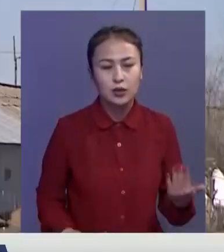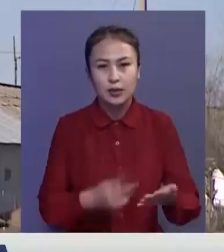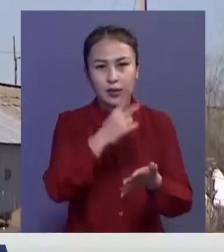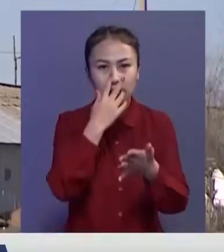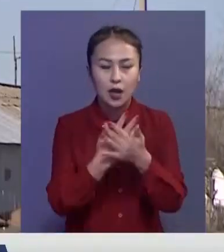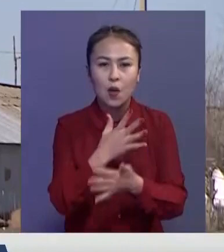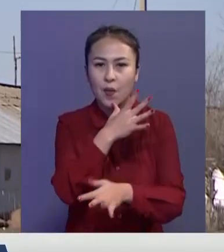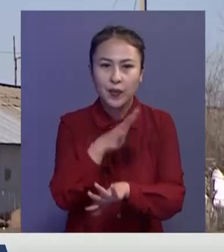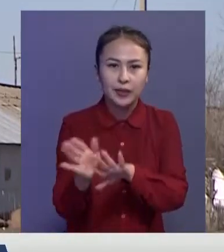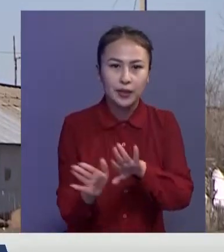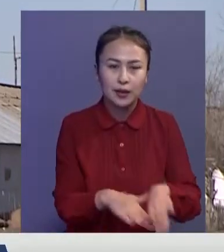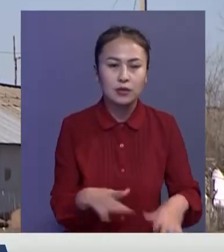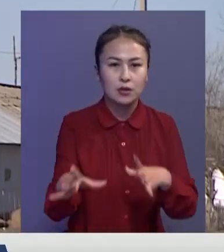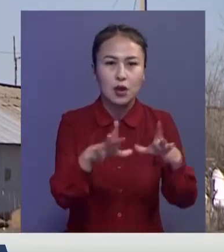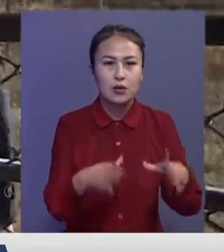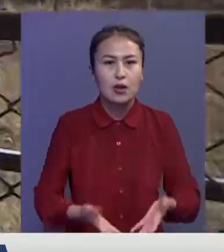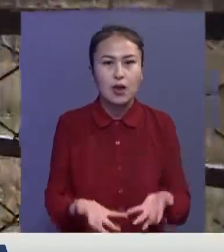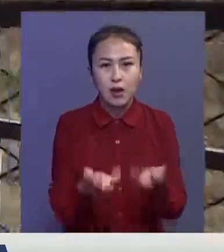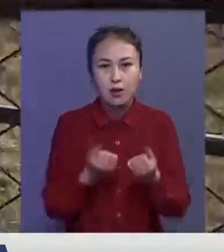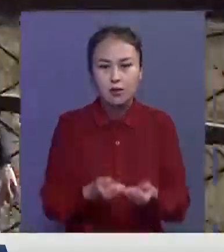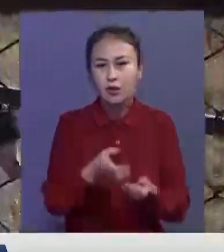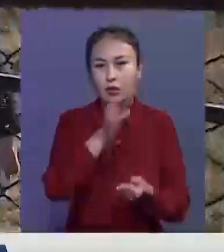өткен ғасырдан қалған құдықтан алып ішет.